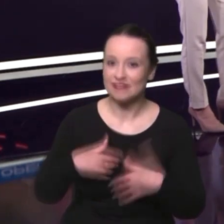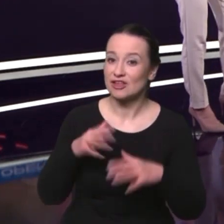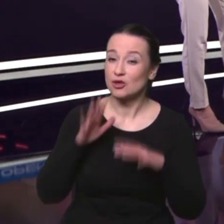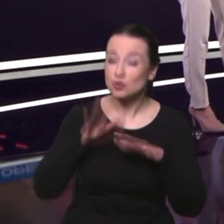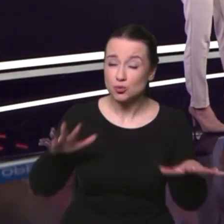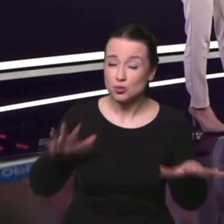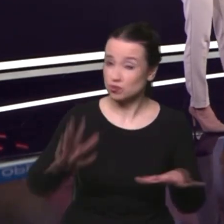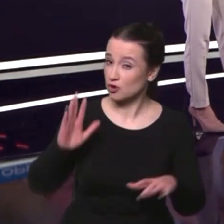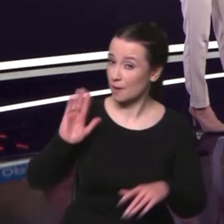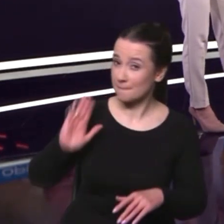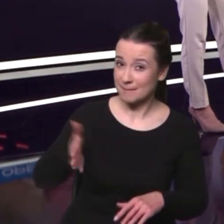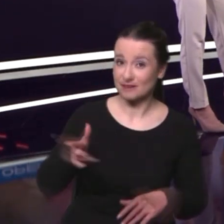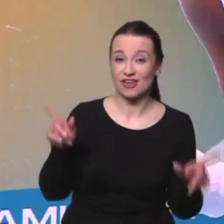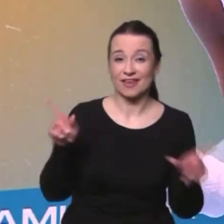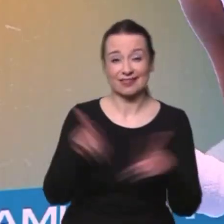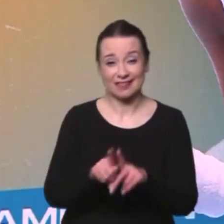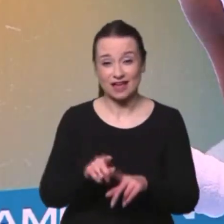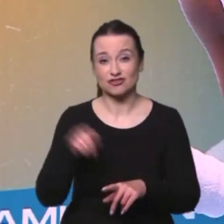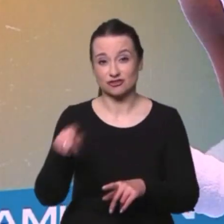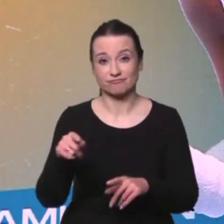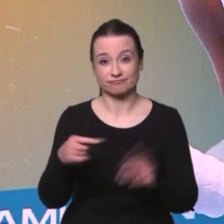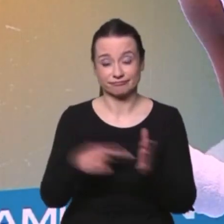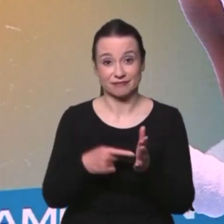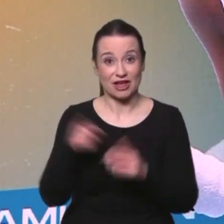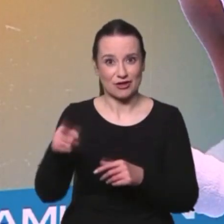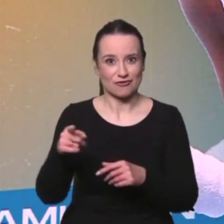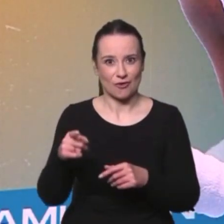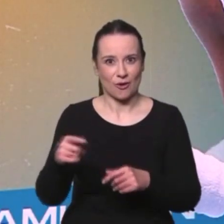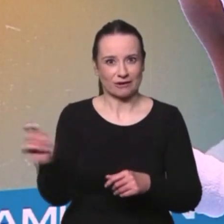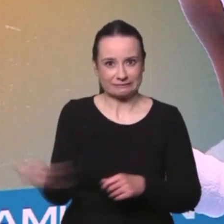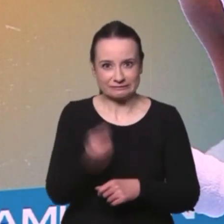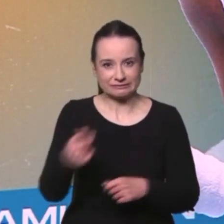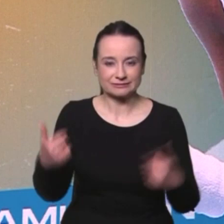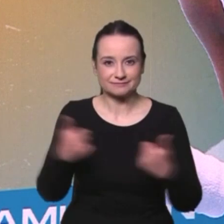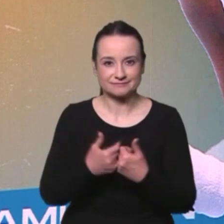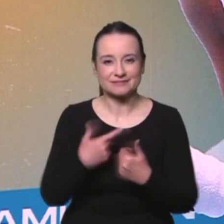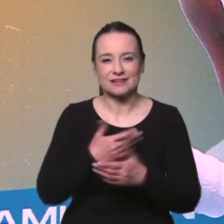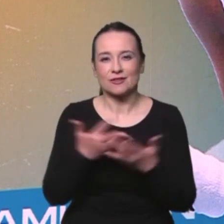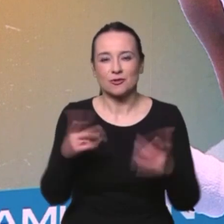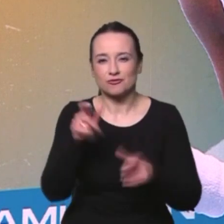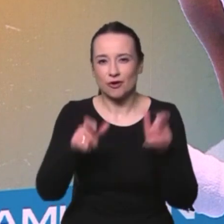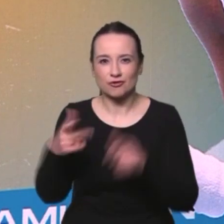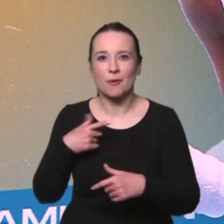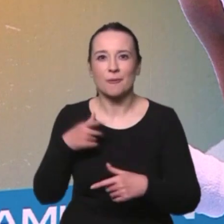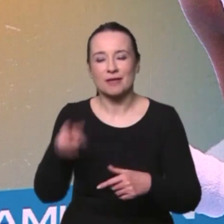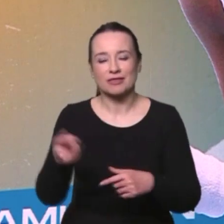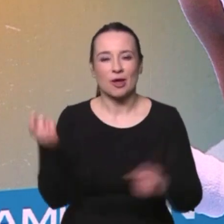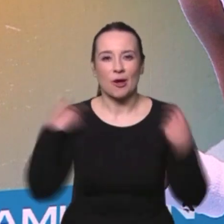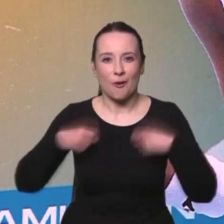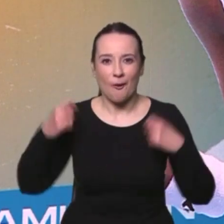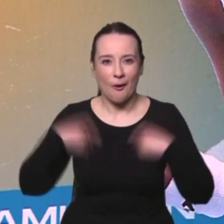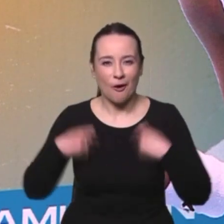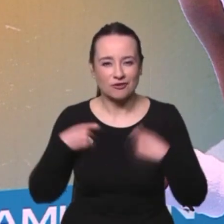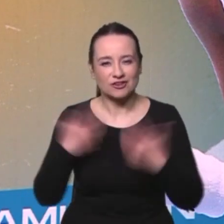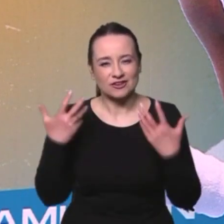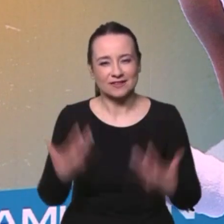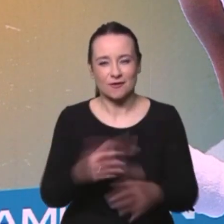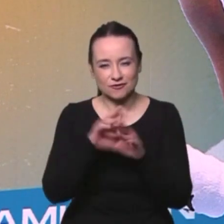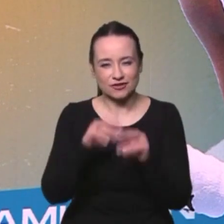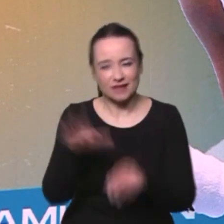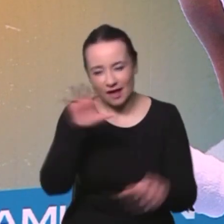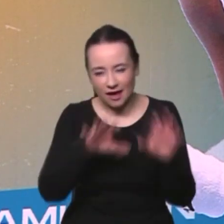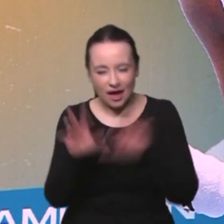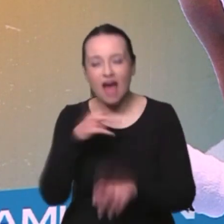naprawdę, naprawdę dużo. Wiem, że wielu kibiców czeka już, żeby Igę zobaczyć w nowej odzieży, bo przypomnę, że podpisała umowę z firmą, z którą